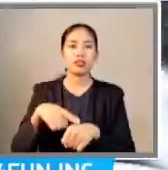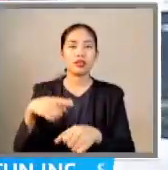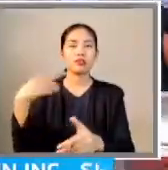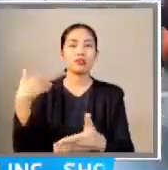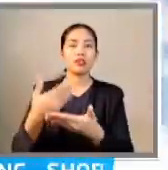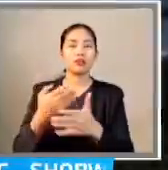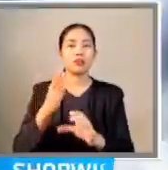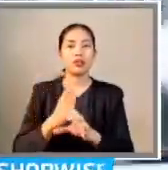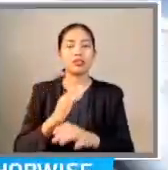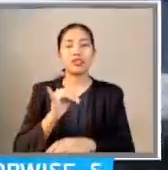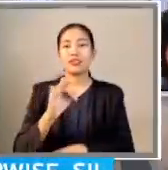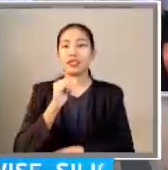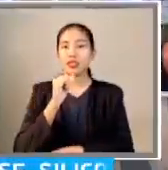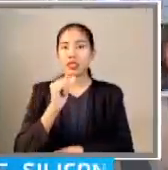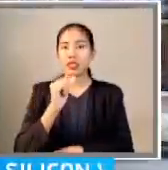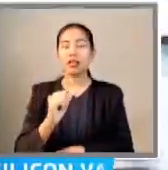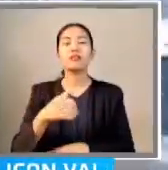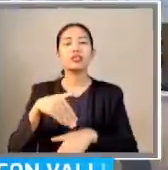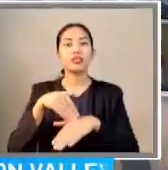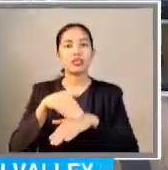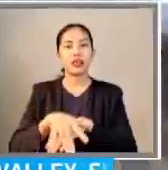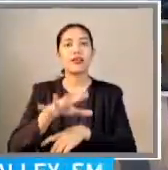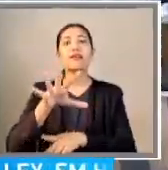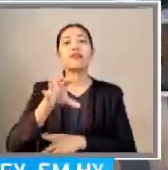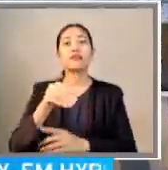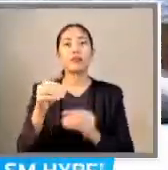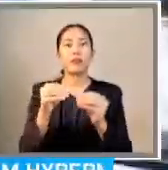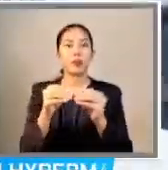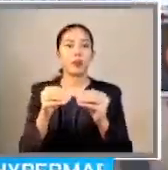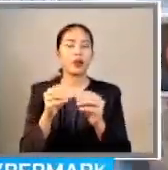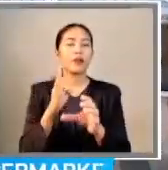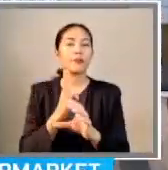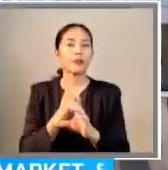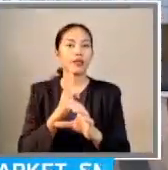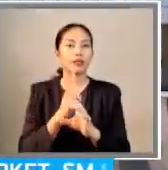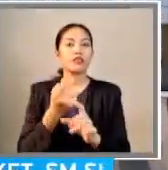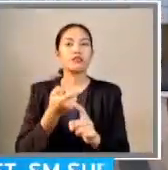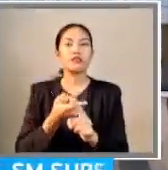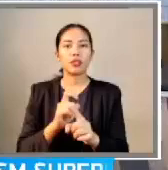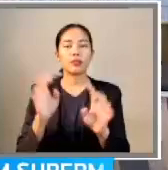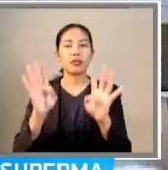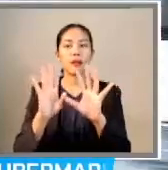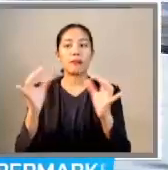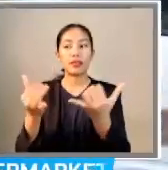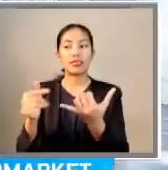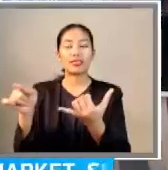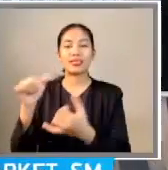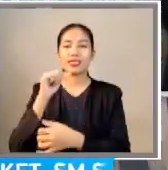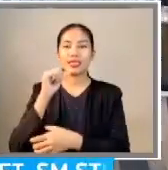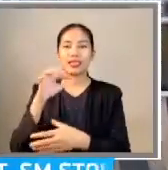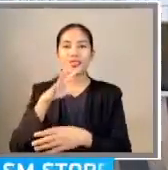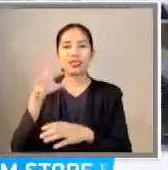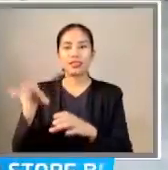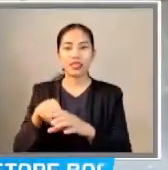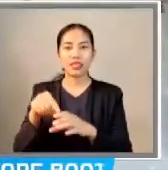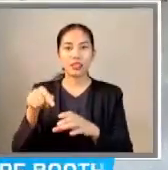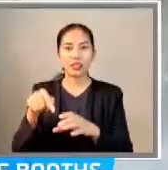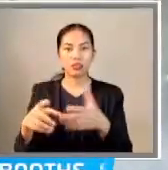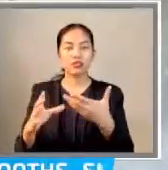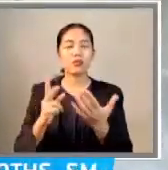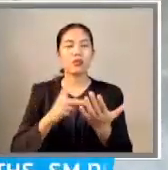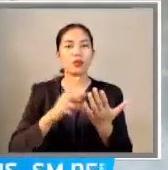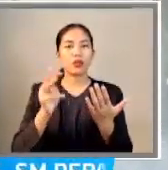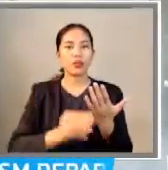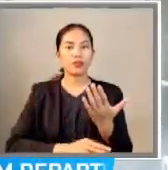50 buses o 50 na karagdagang mga bus mula sa mga kumpanya na hindi kasali sa consortium. Connie? Maraming